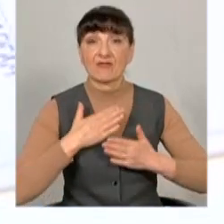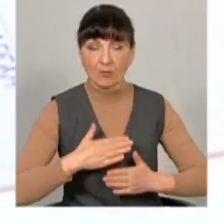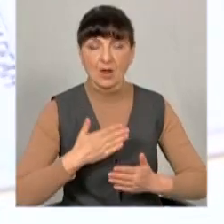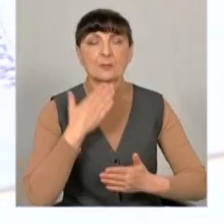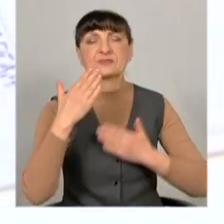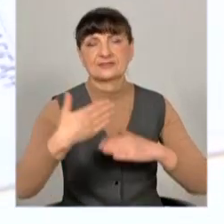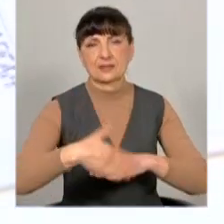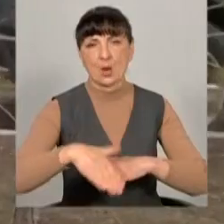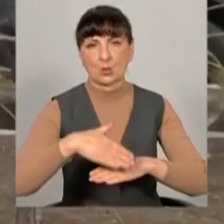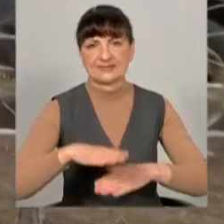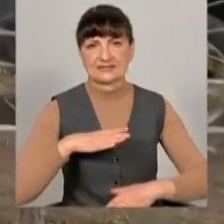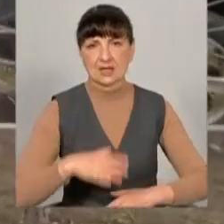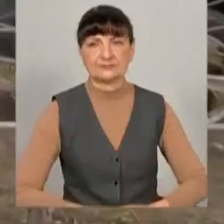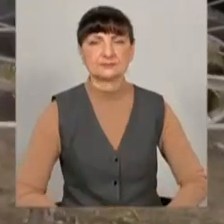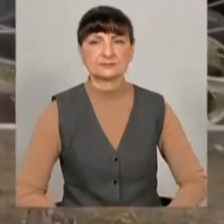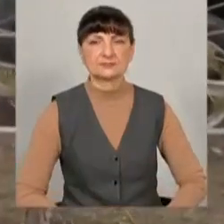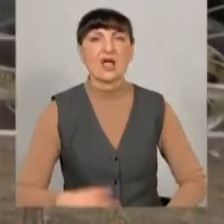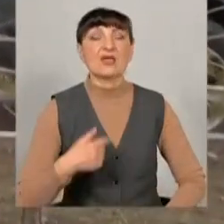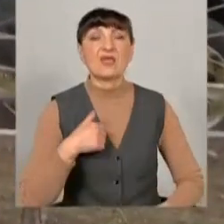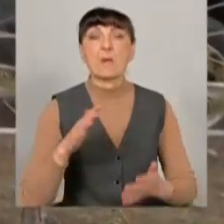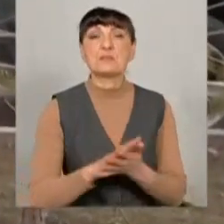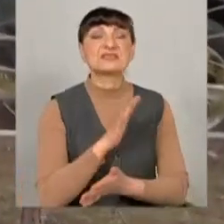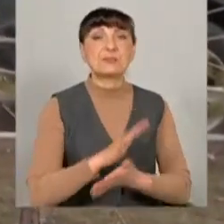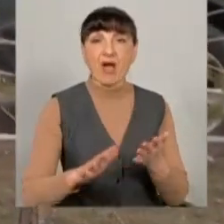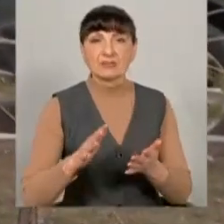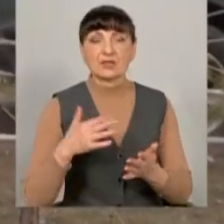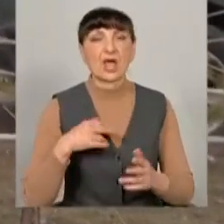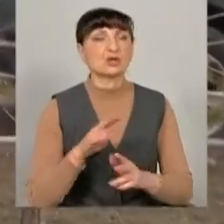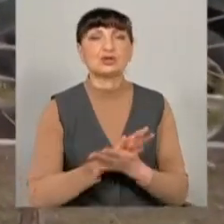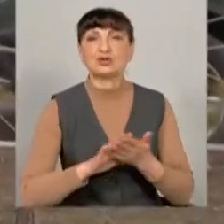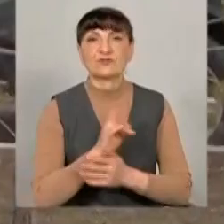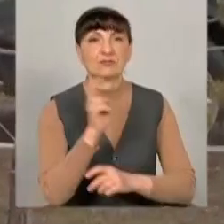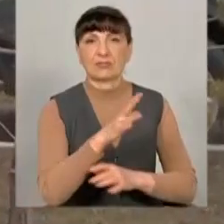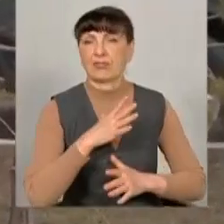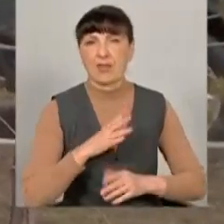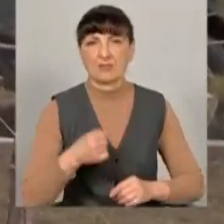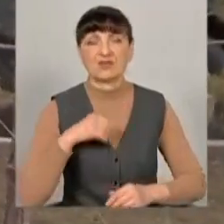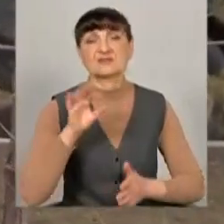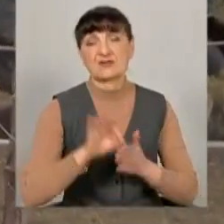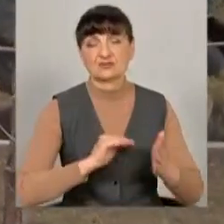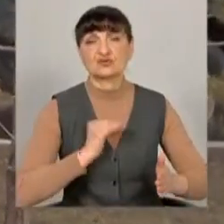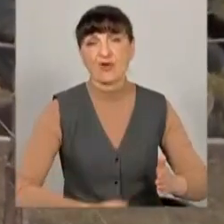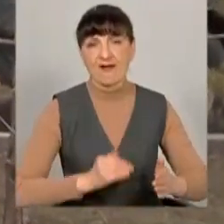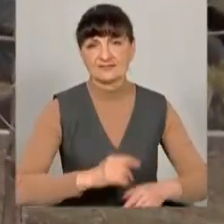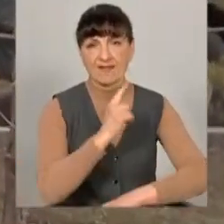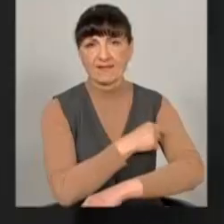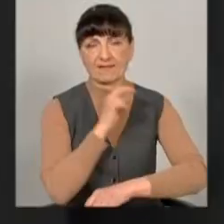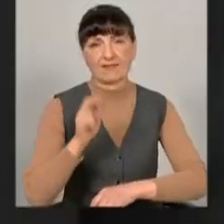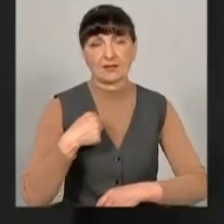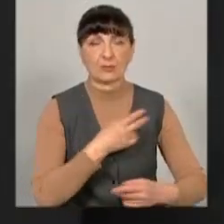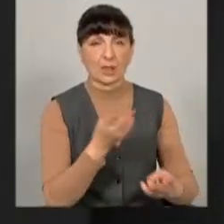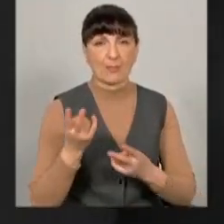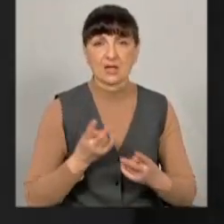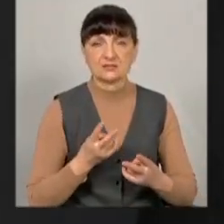на улицах столицы. Я на бесплатной основе еще ничего не проходил. Я сразу иду в частную клинику и прохожу необходимое.